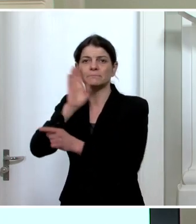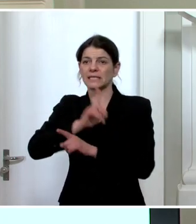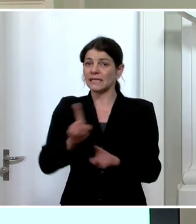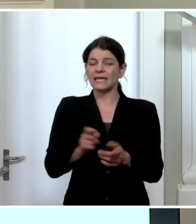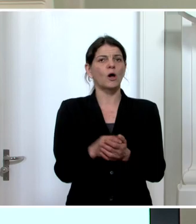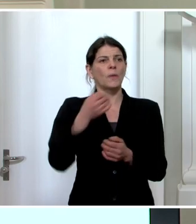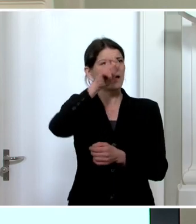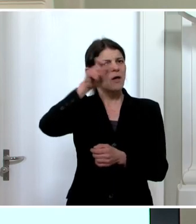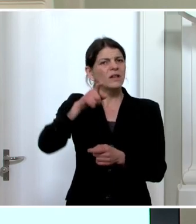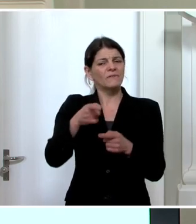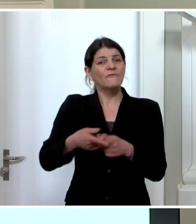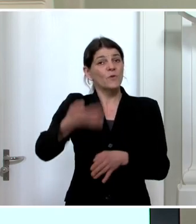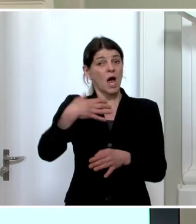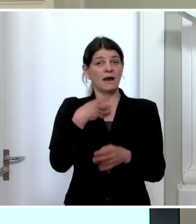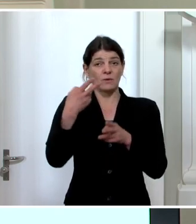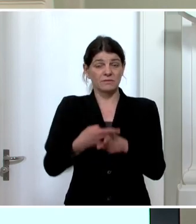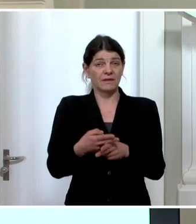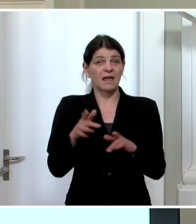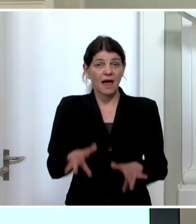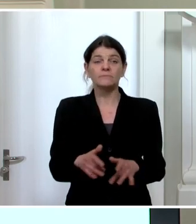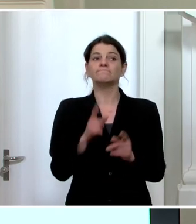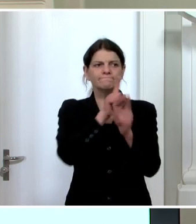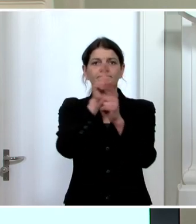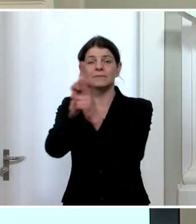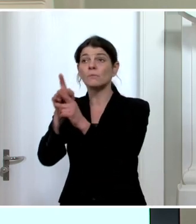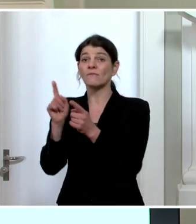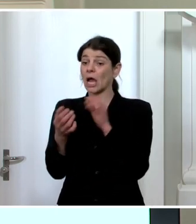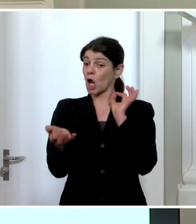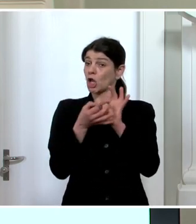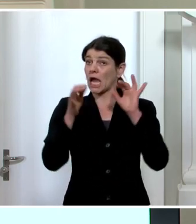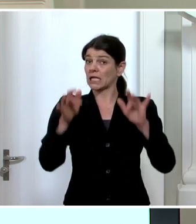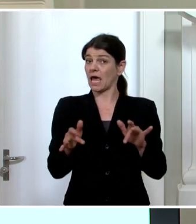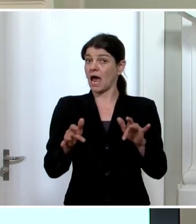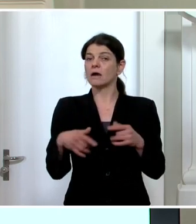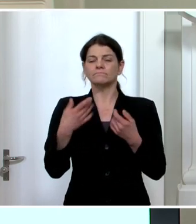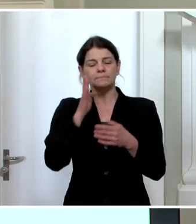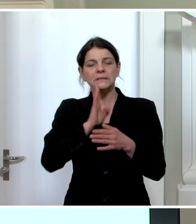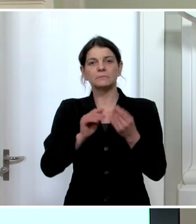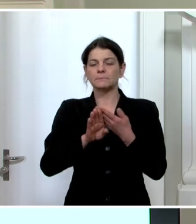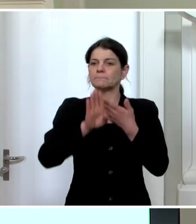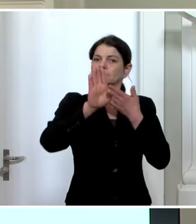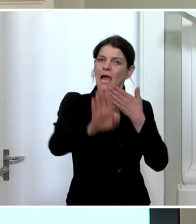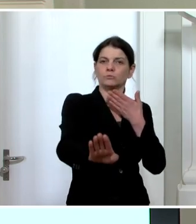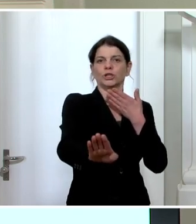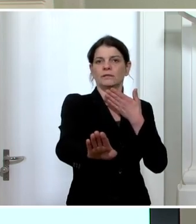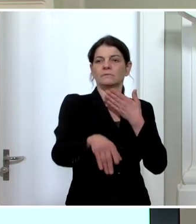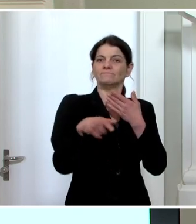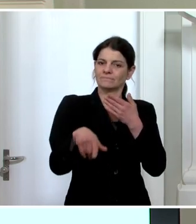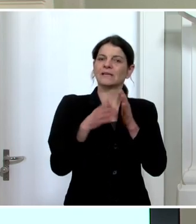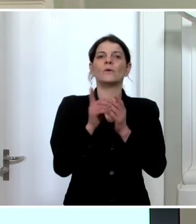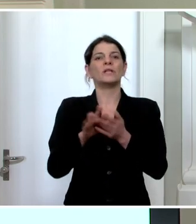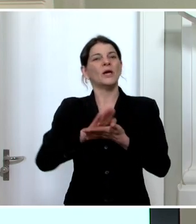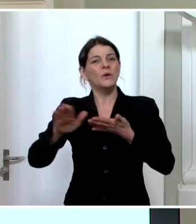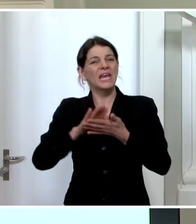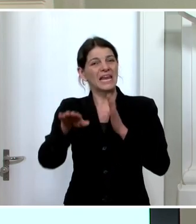mit Vorerkrankungen. Und wenn die Kontakte stattfinden, dann nur unter diesen Abstandsregeln und den